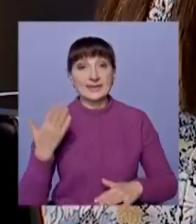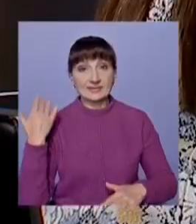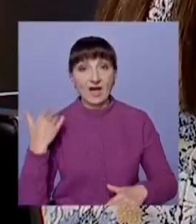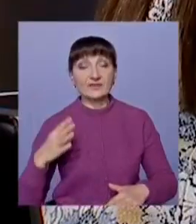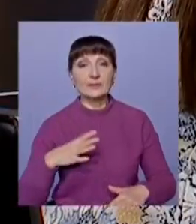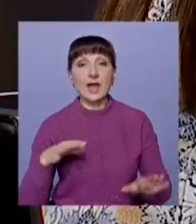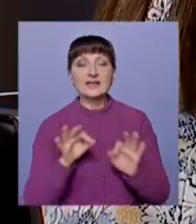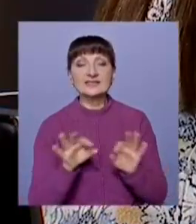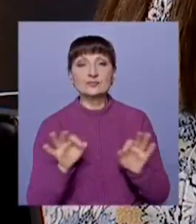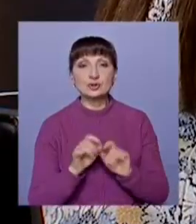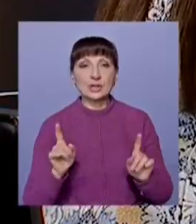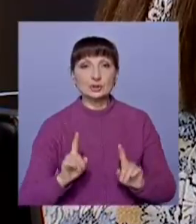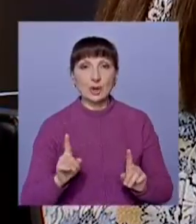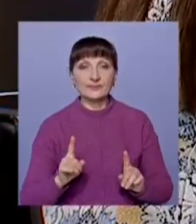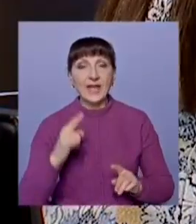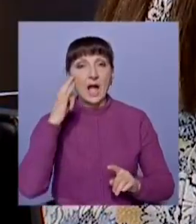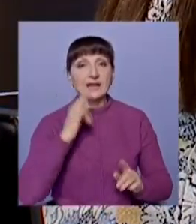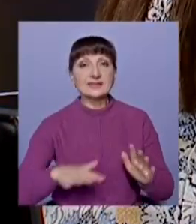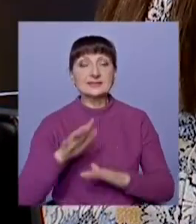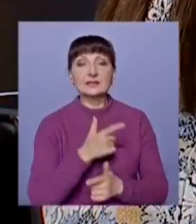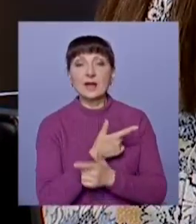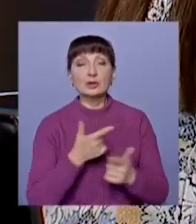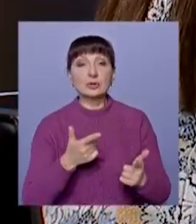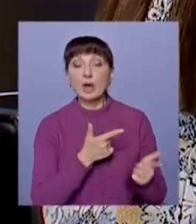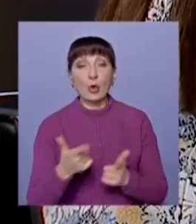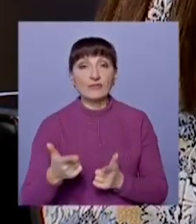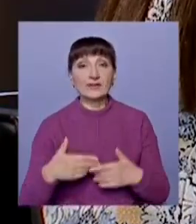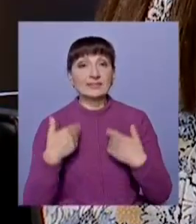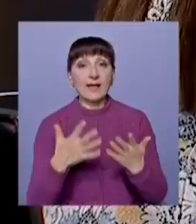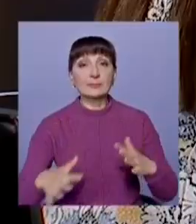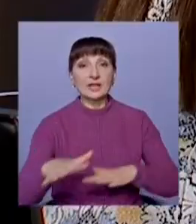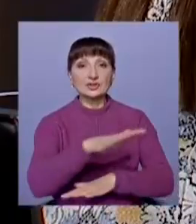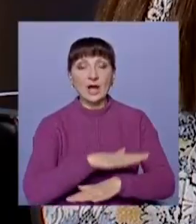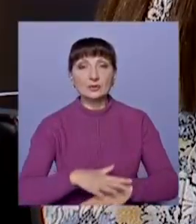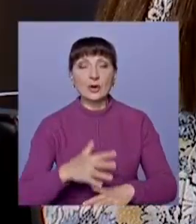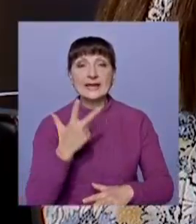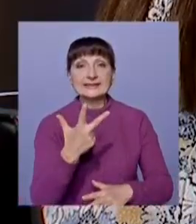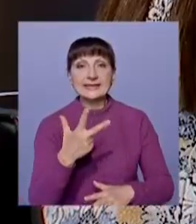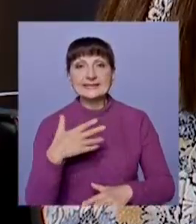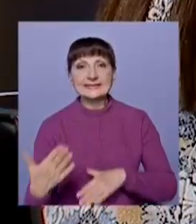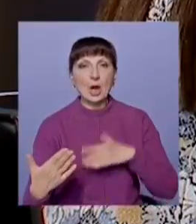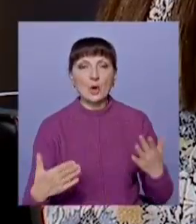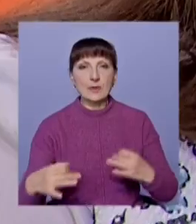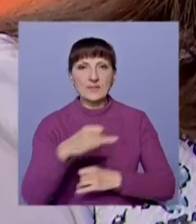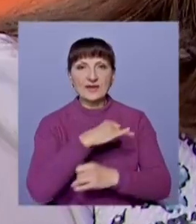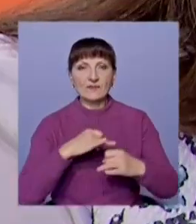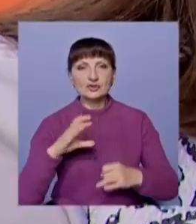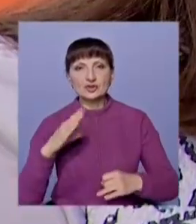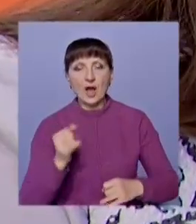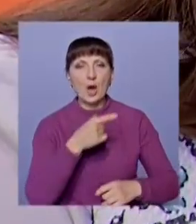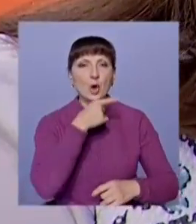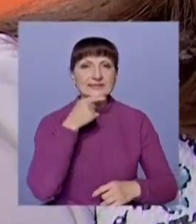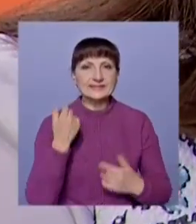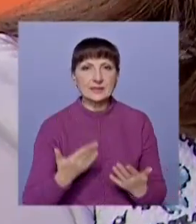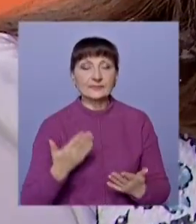да, было озвучено, что Казахстан готов выступить площадкой в рамках трехсторонних переговоров ЕС, США, Россия.